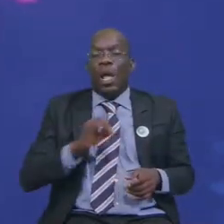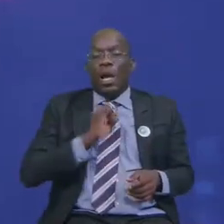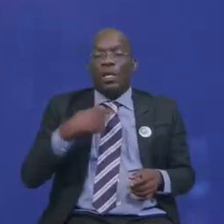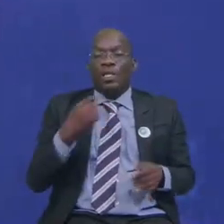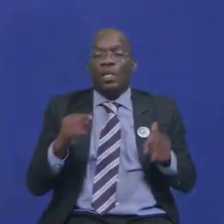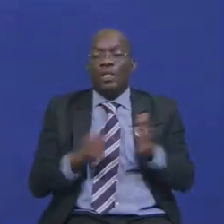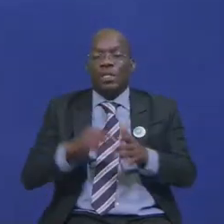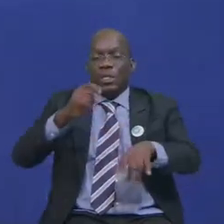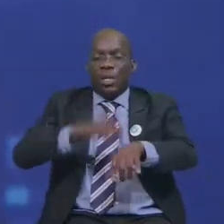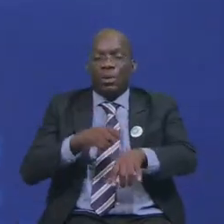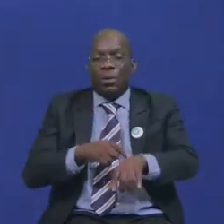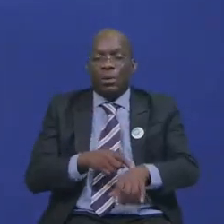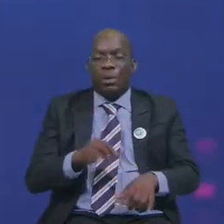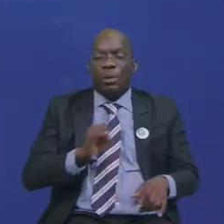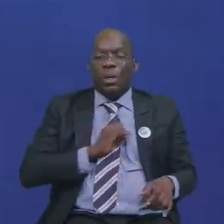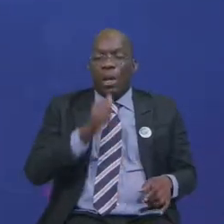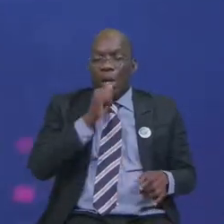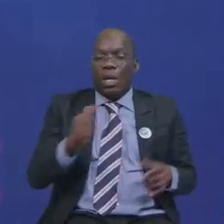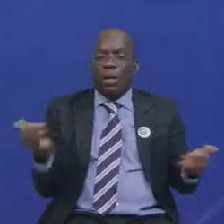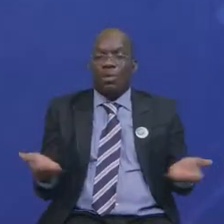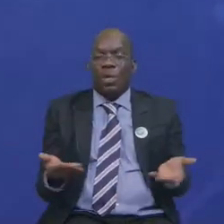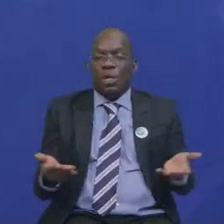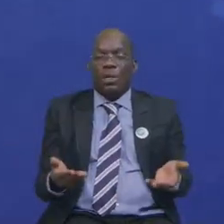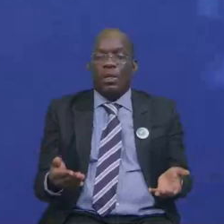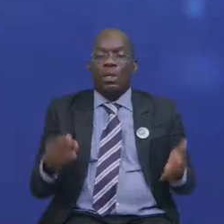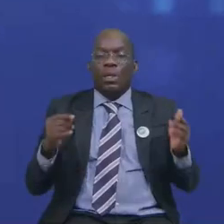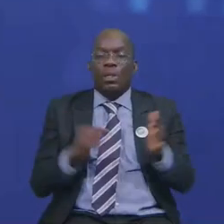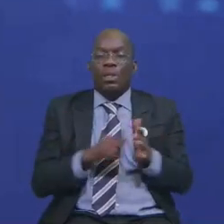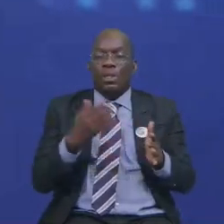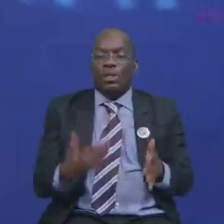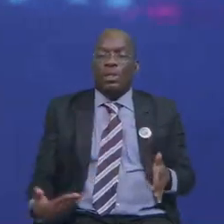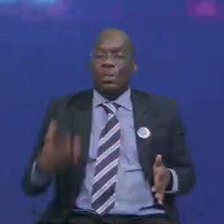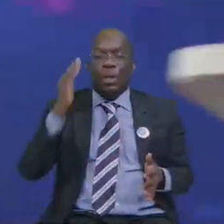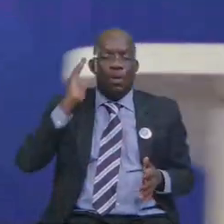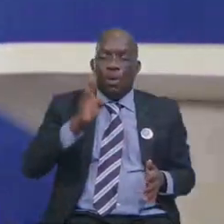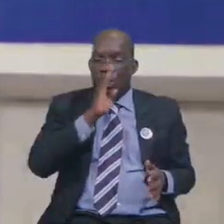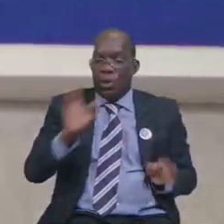je suis ici et voici cette chose sera faite